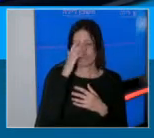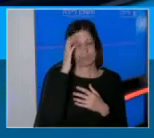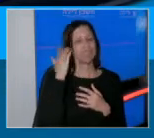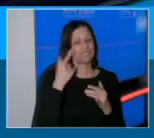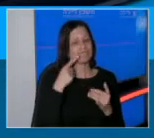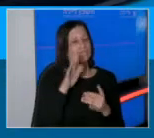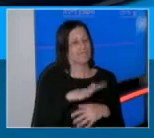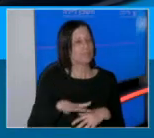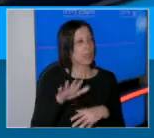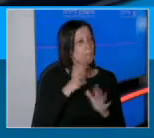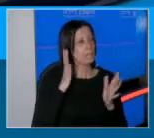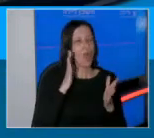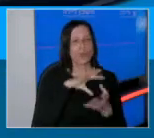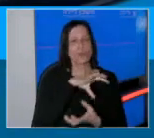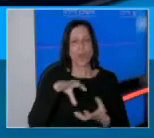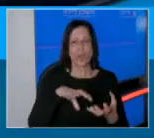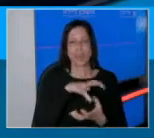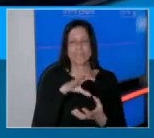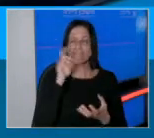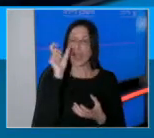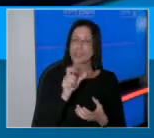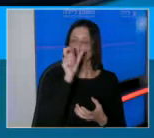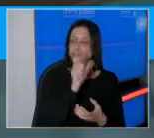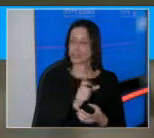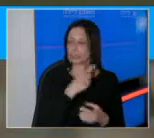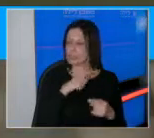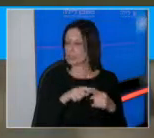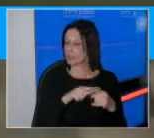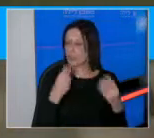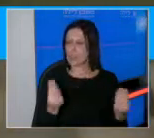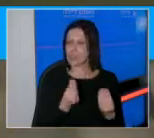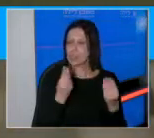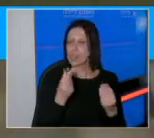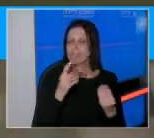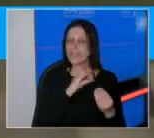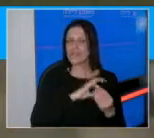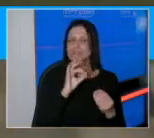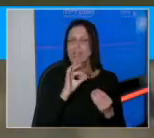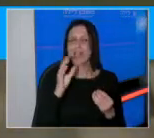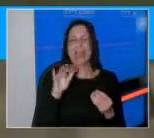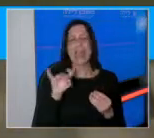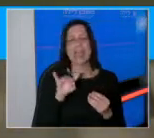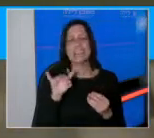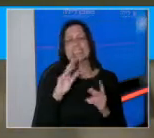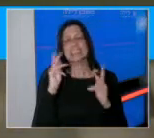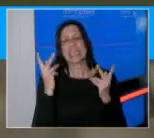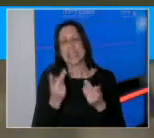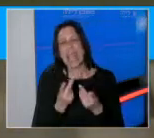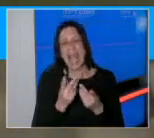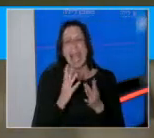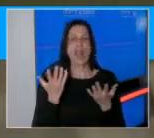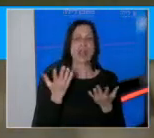זה מערך שהוא מאוד מאוד מורכב, זאת אומרת, אנשים, זה סוג מסוים, אתה יודע, זה אפיון מסוים של איזה קהל, או לקהל הכוחות